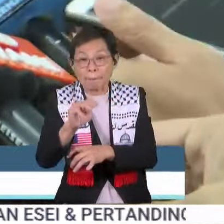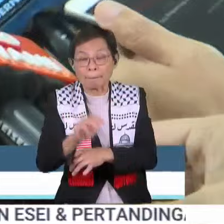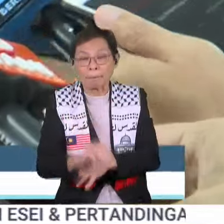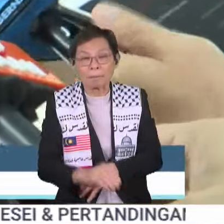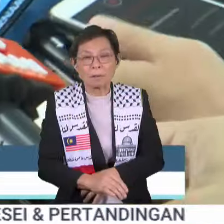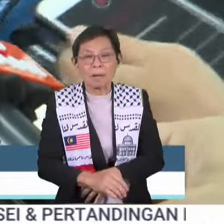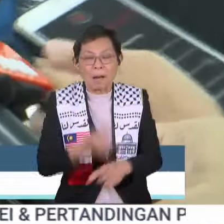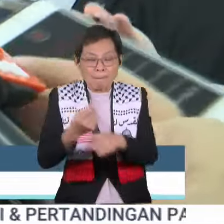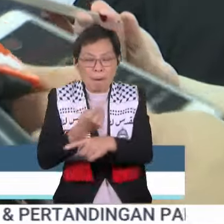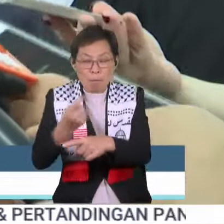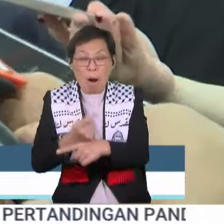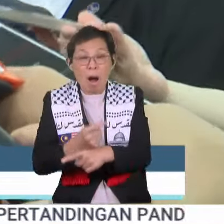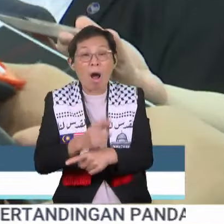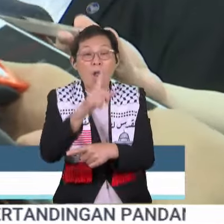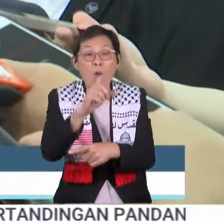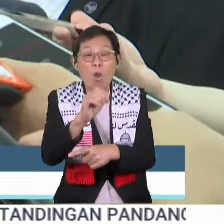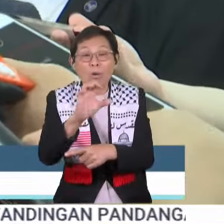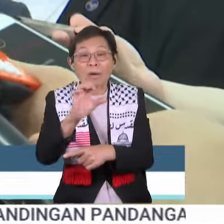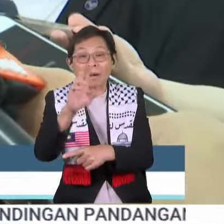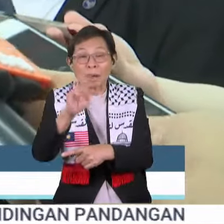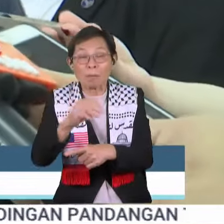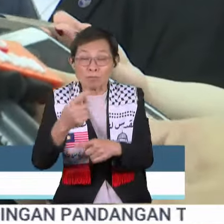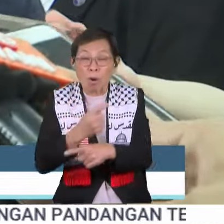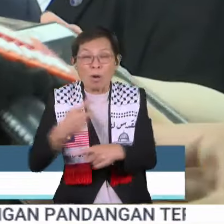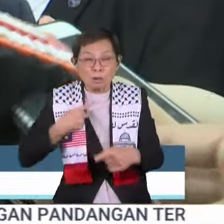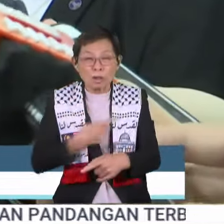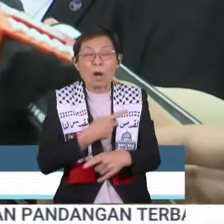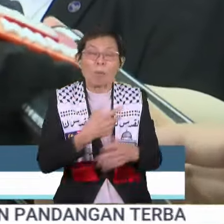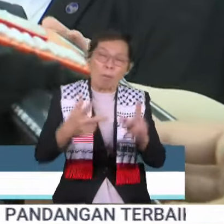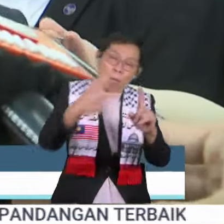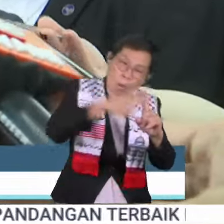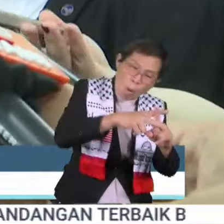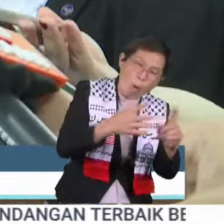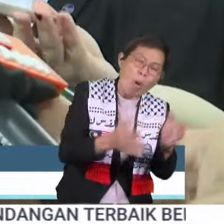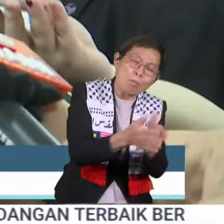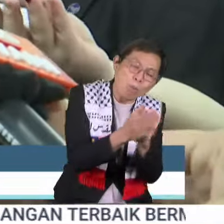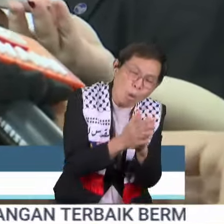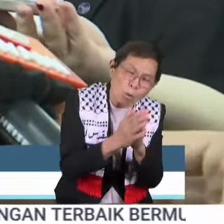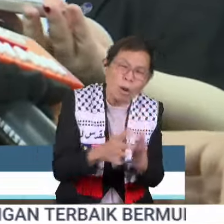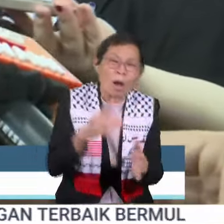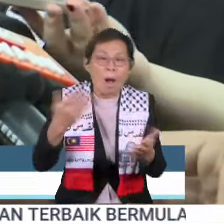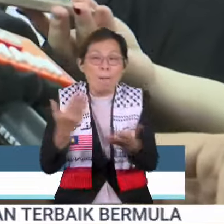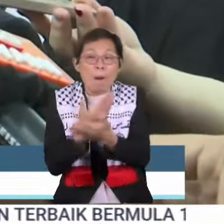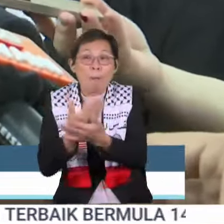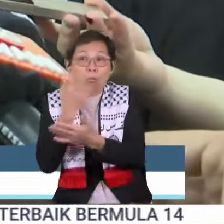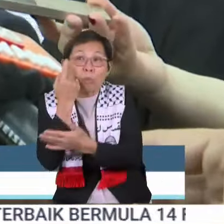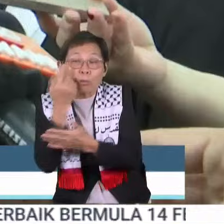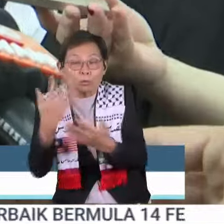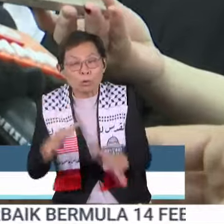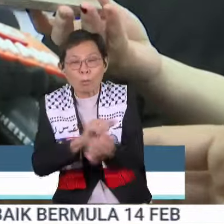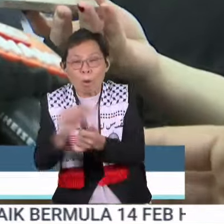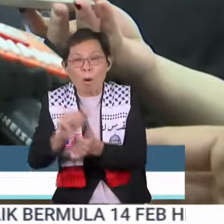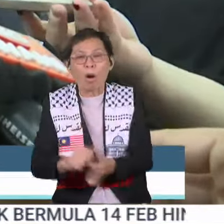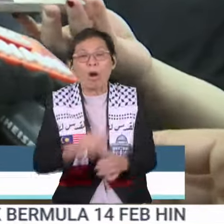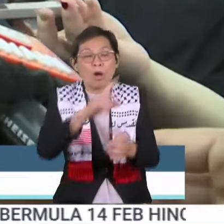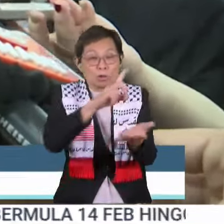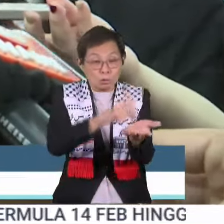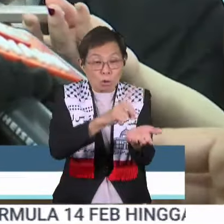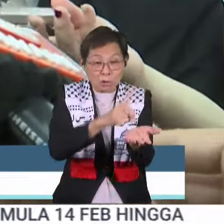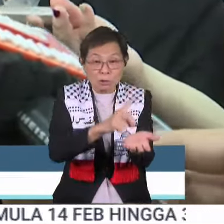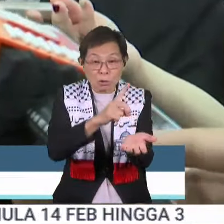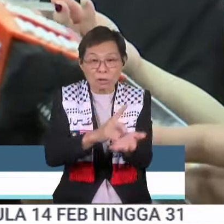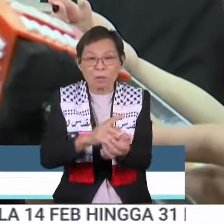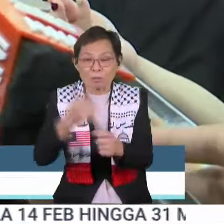ya saya Kami telah memohon dan baru saja mendapat kelulusan ya untuk doktor-doktors yang membuat lukum dibayar